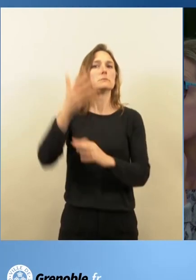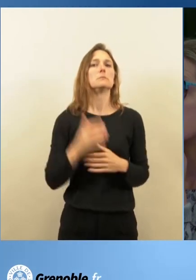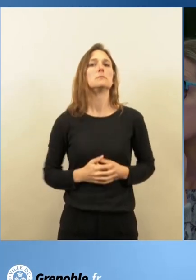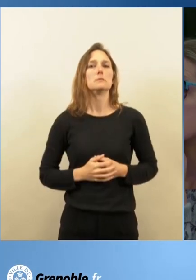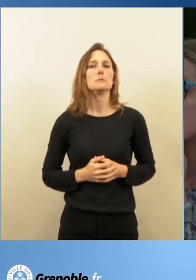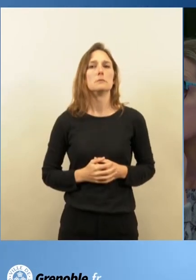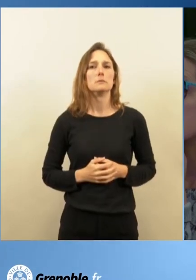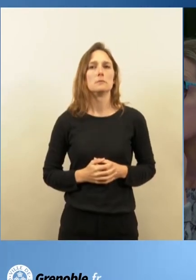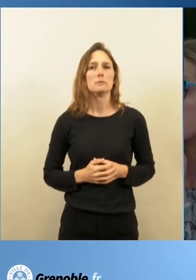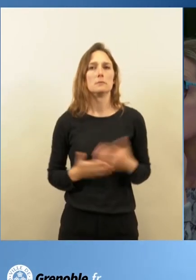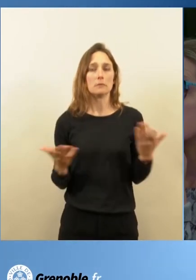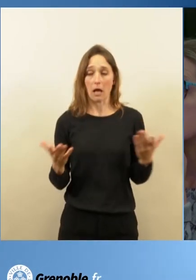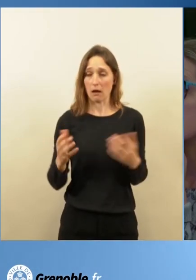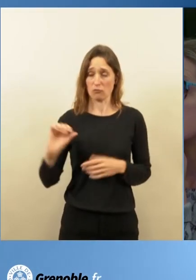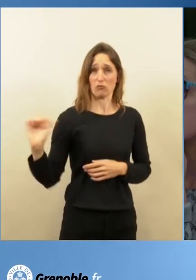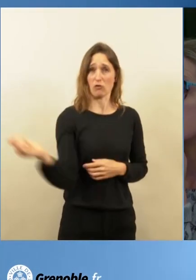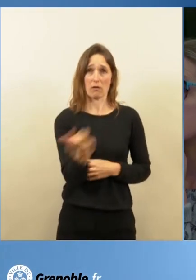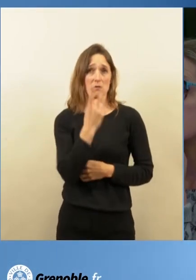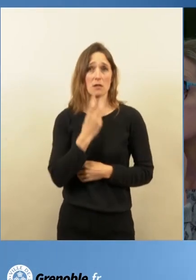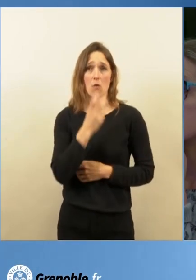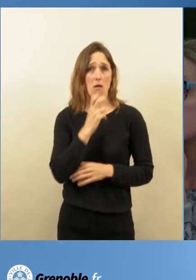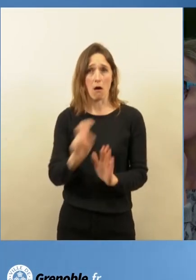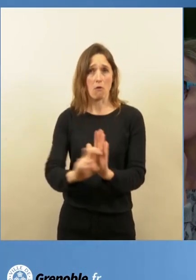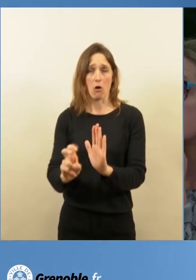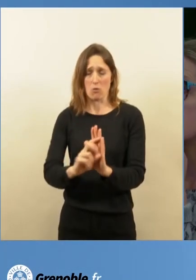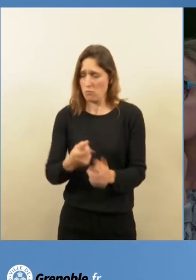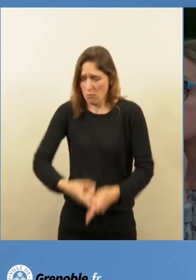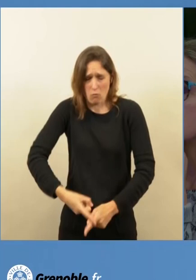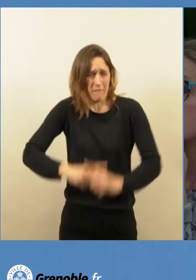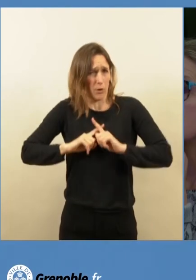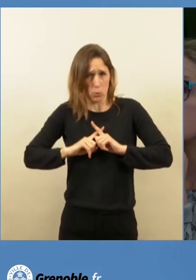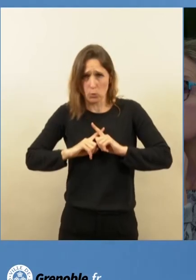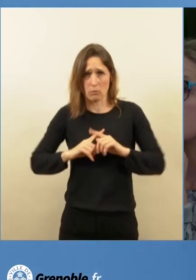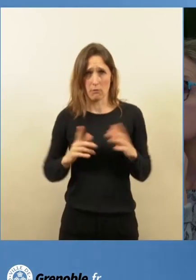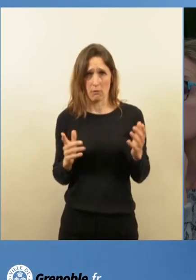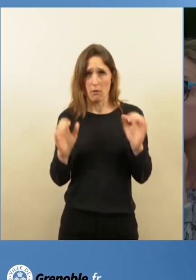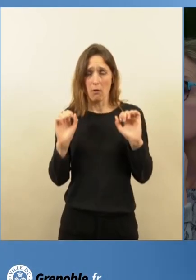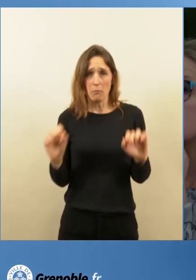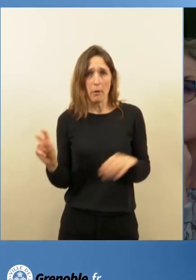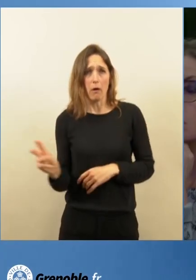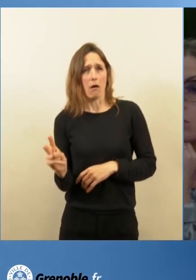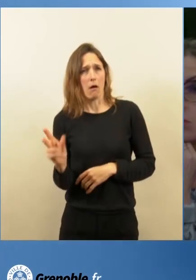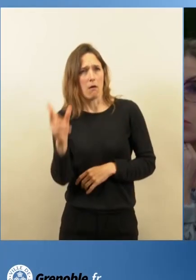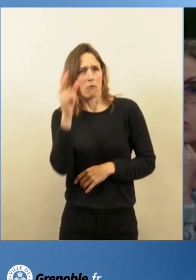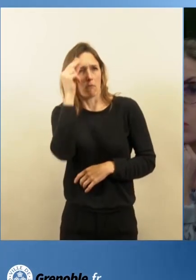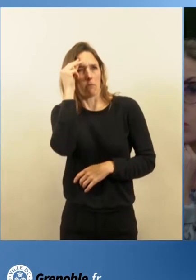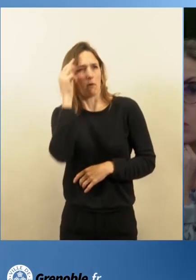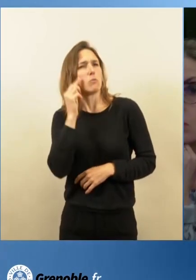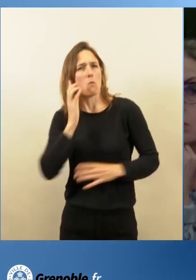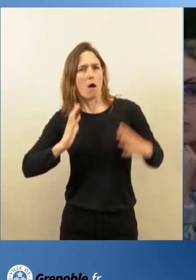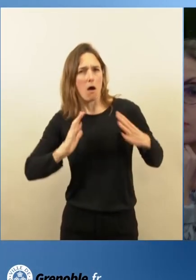car chaque citoyen grenoblois j'en suis convaincu qui est concerné pourrait voir pourraient comprendre pour réadhérer